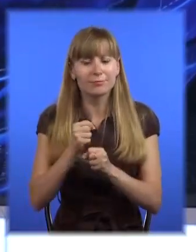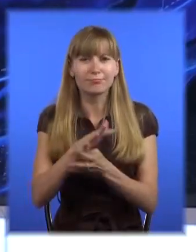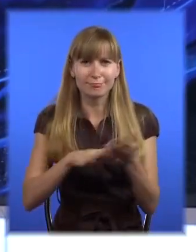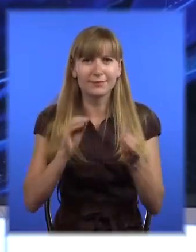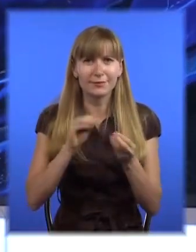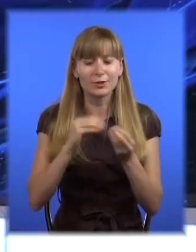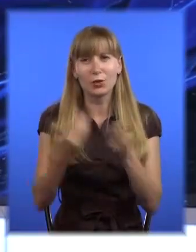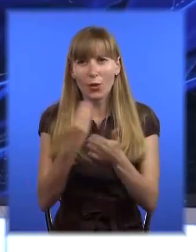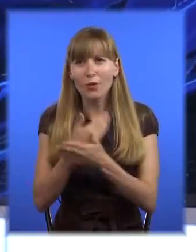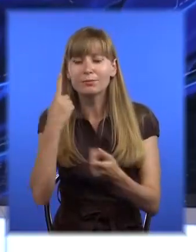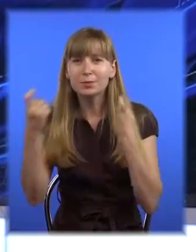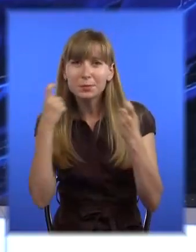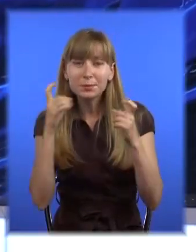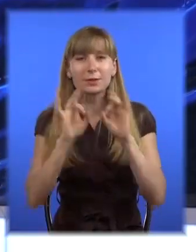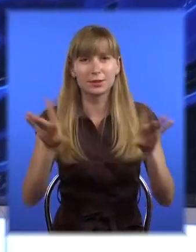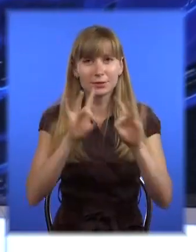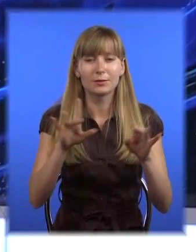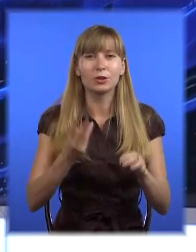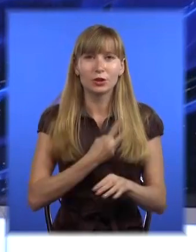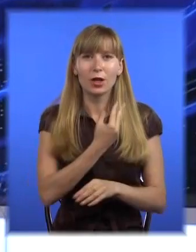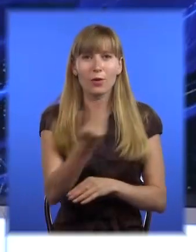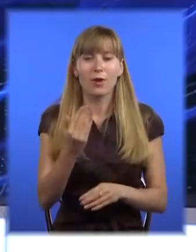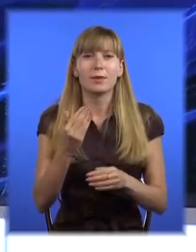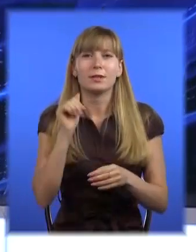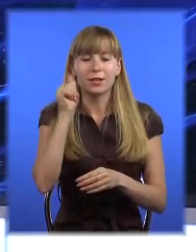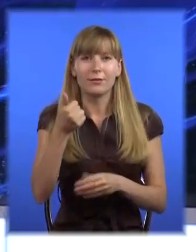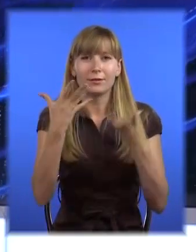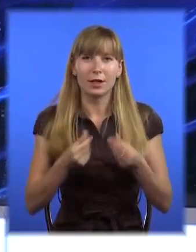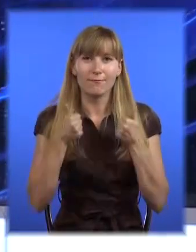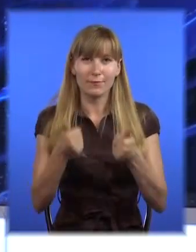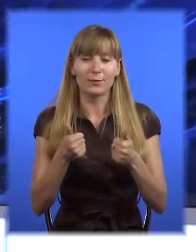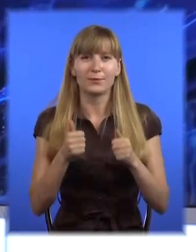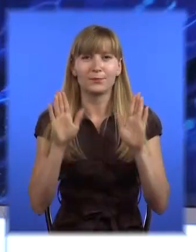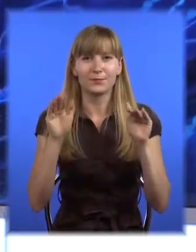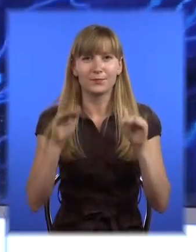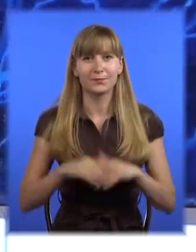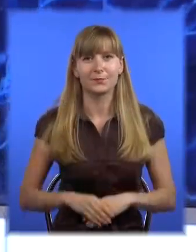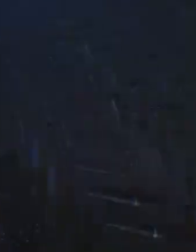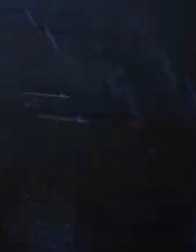більше. Я бажаю, щоб новини дня завтрашнього були гарними. До зустрічі в ефірі.